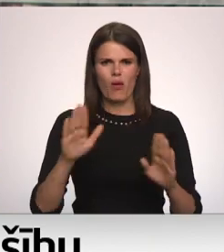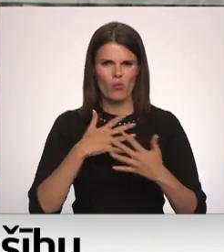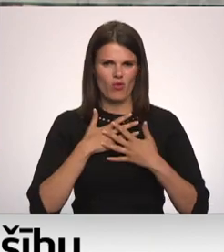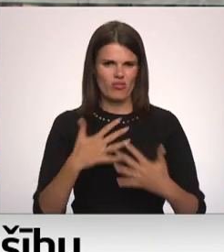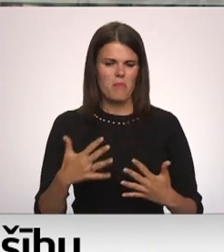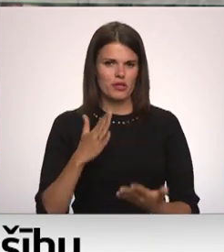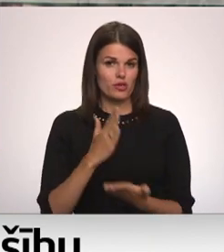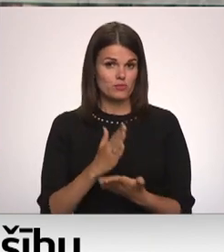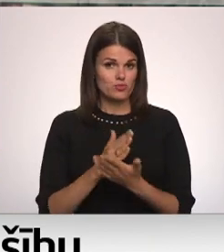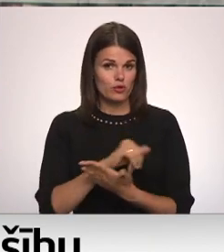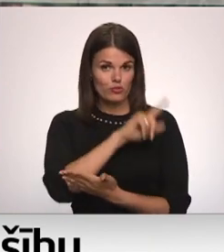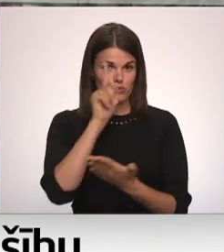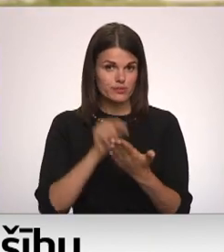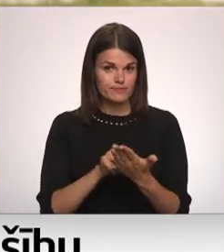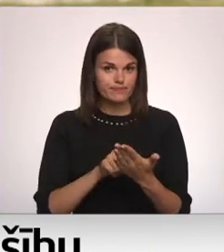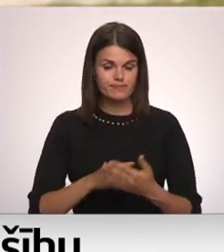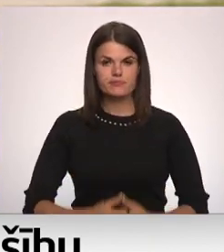notikumu, stāsta Madara Līcīte.